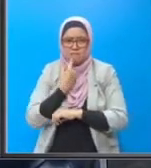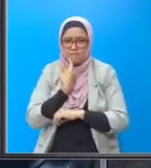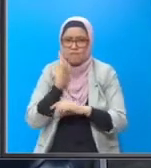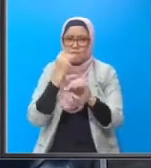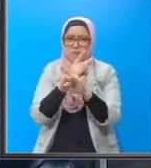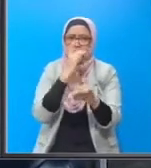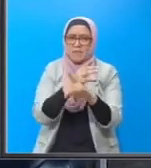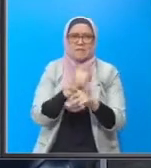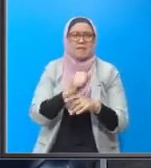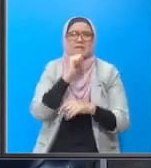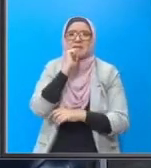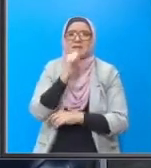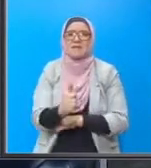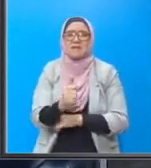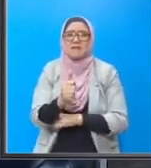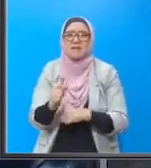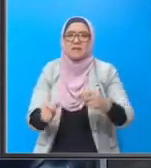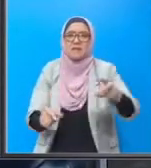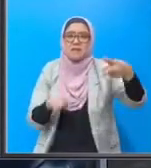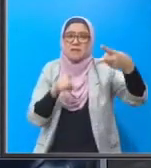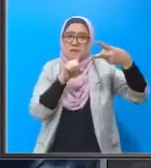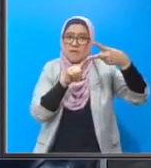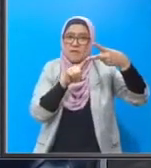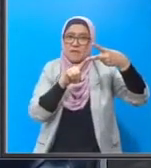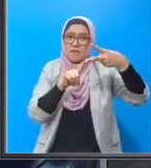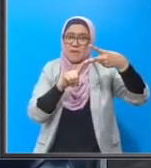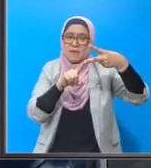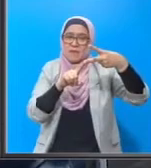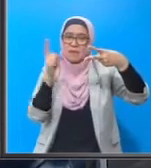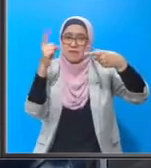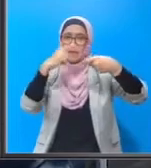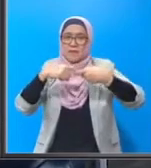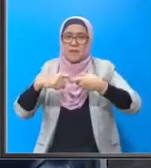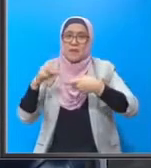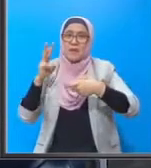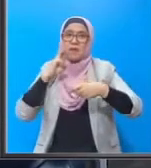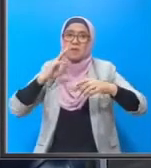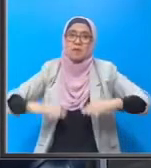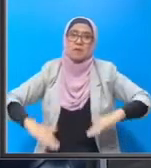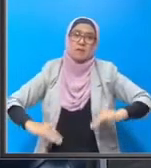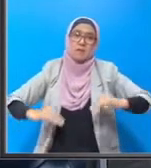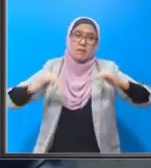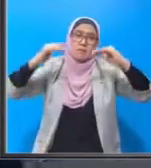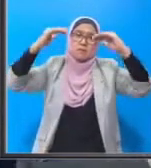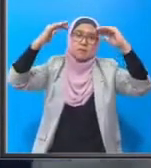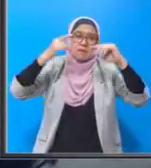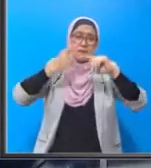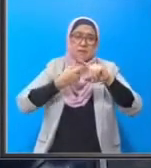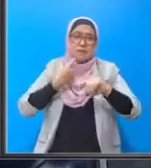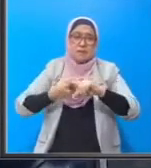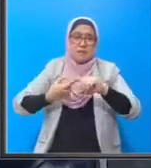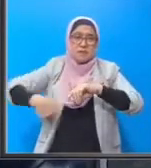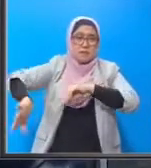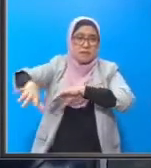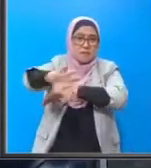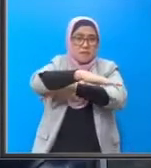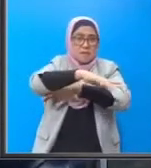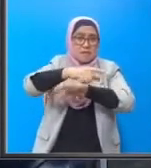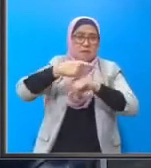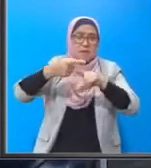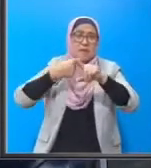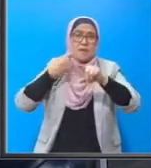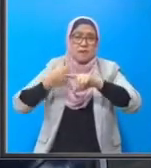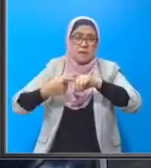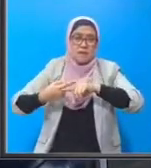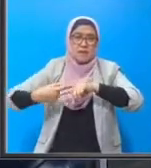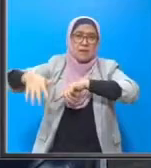yang kedua berkenaan dengan banjir daripada negara Thailand Saya minta kepada